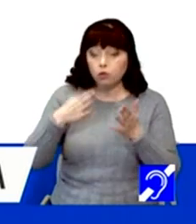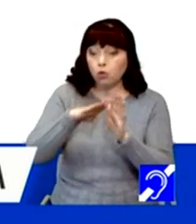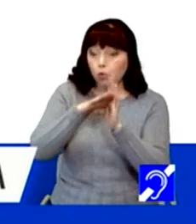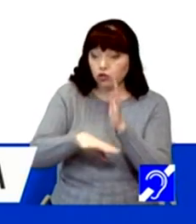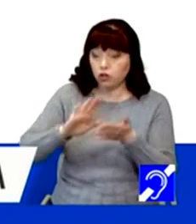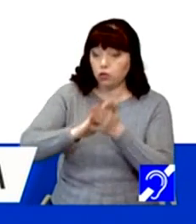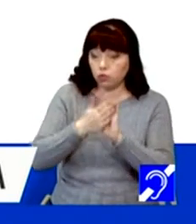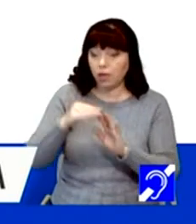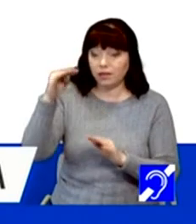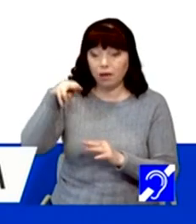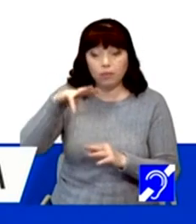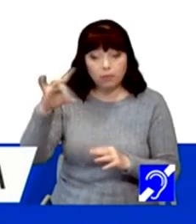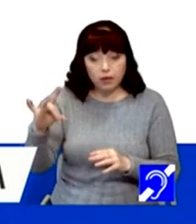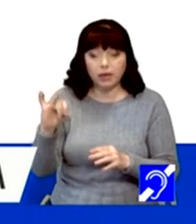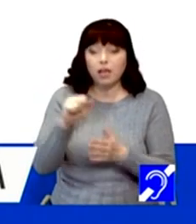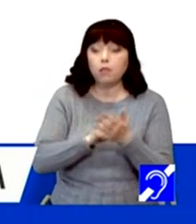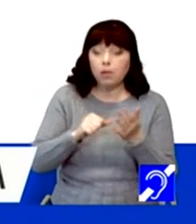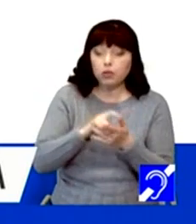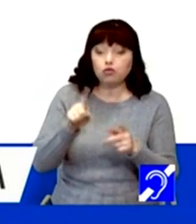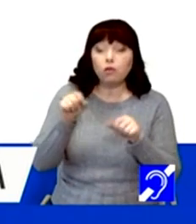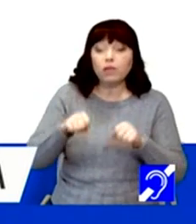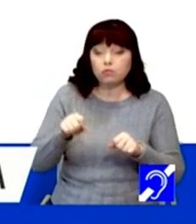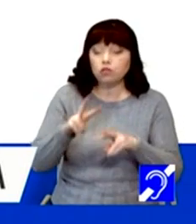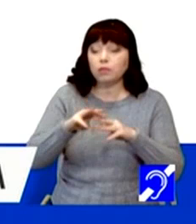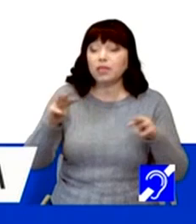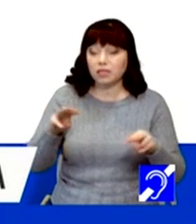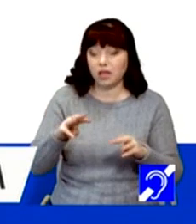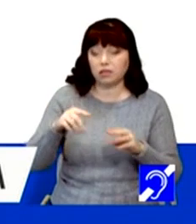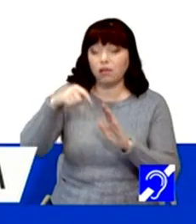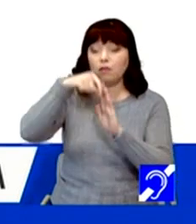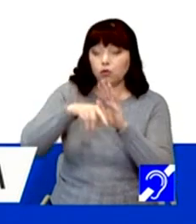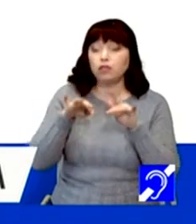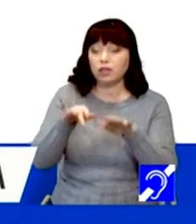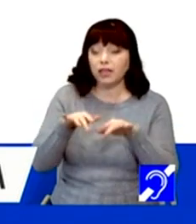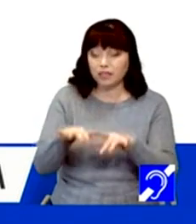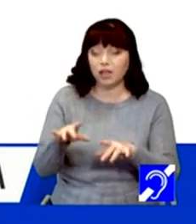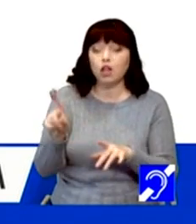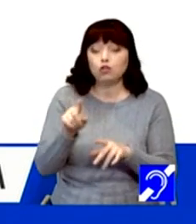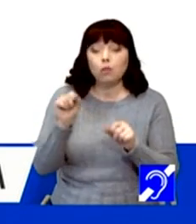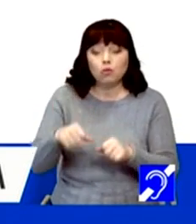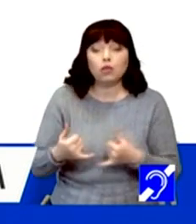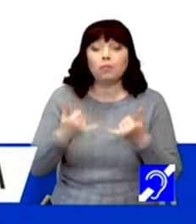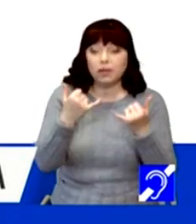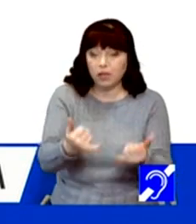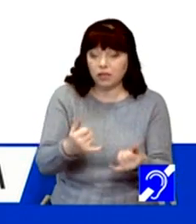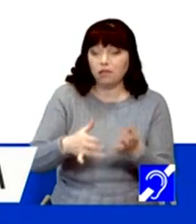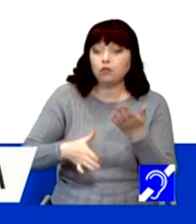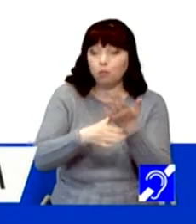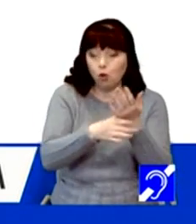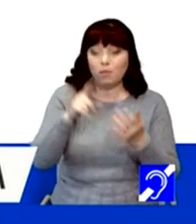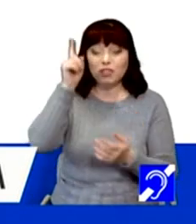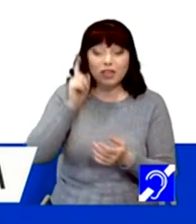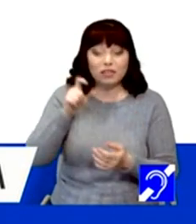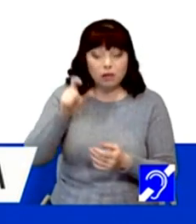din tren este și din cauza faptului ca posibilitățile Ministerului Afacerilor Externe de a acorda asistență cetățenilor israelieni care